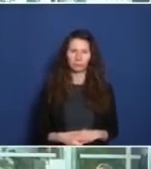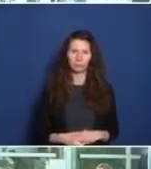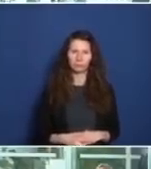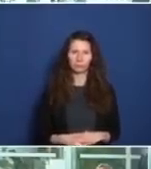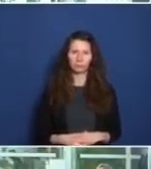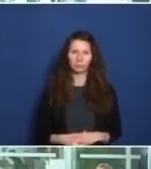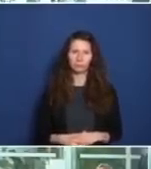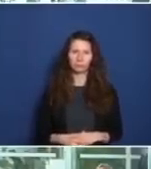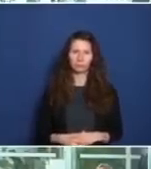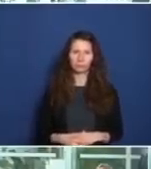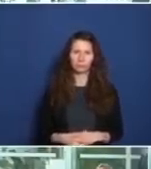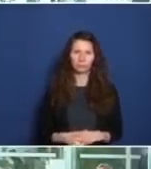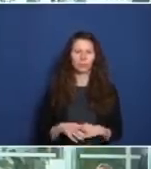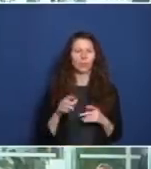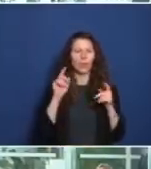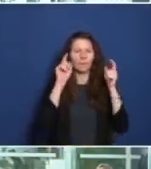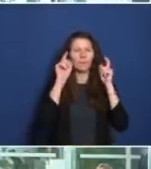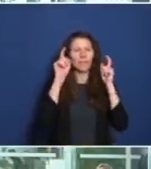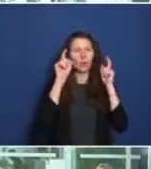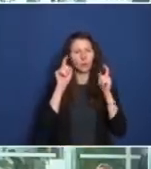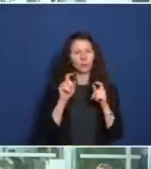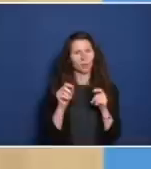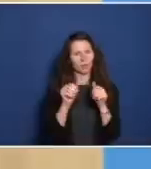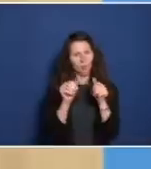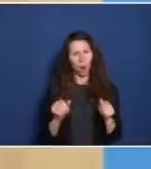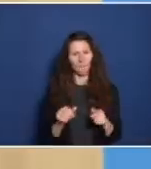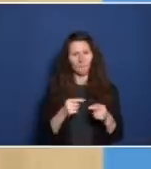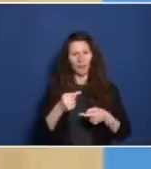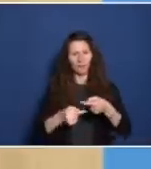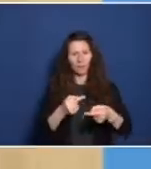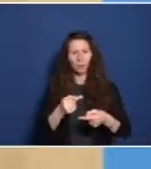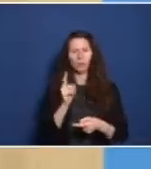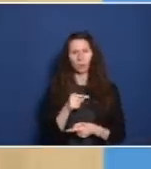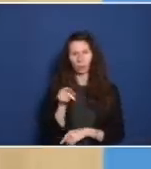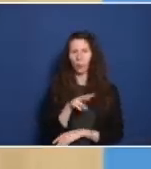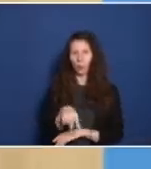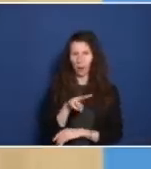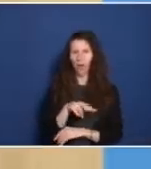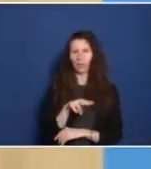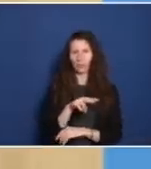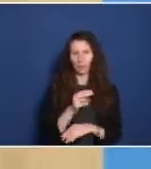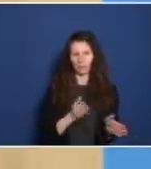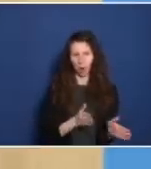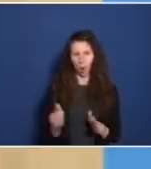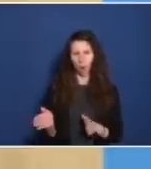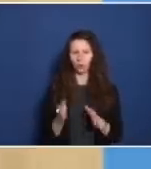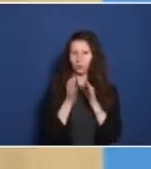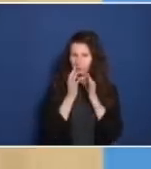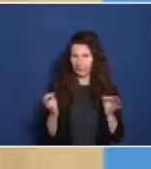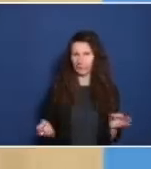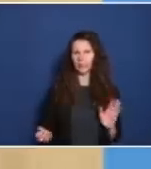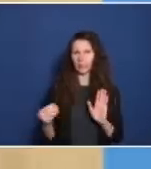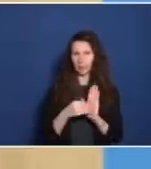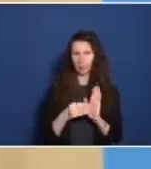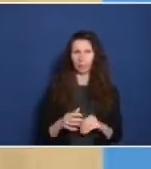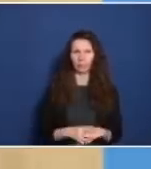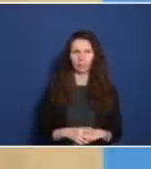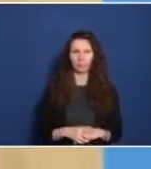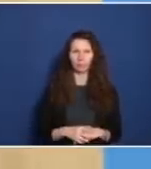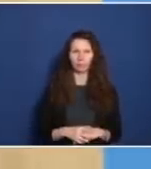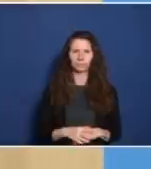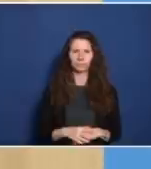die Entwicklung von Virusvarianten im Blick behalten muss. Das ist in der Verordnung auch ausdrücklich festgehalten. Einerseits in